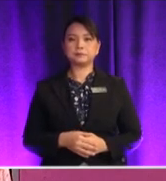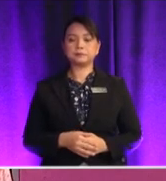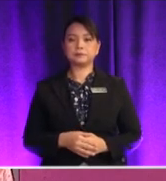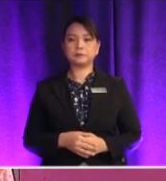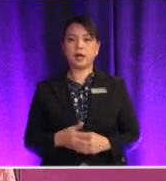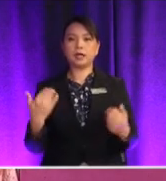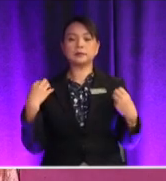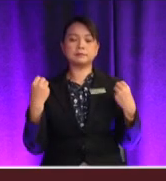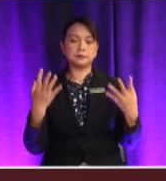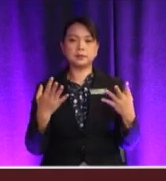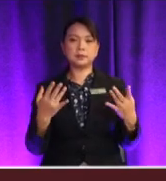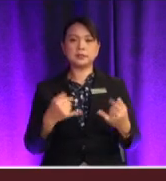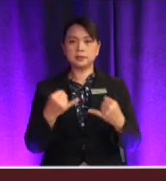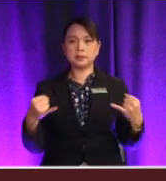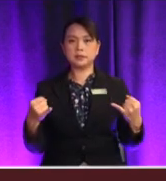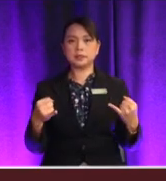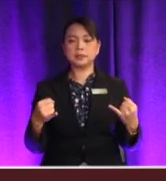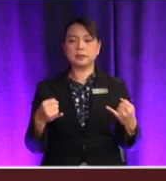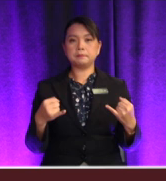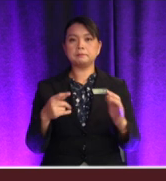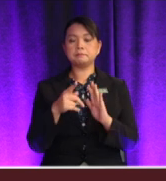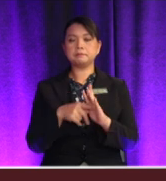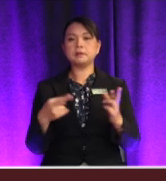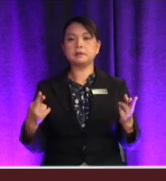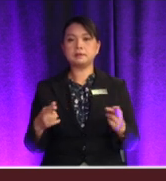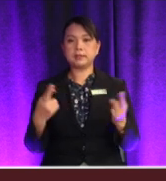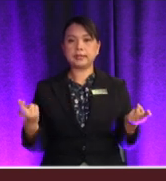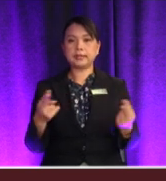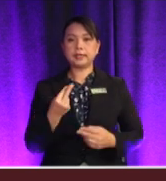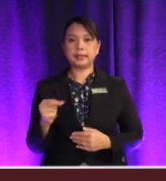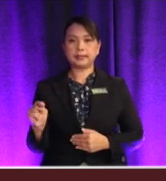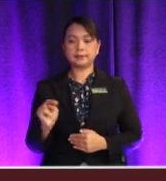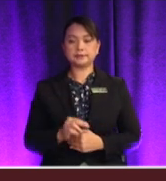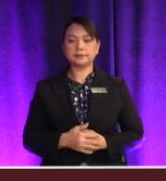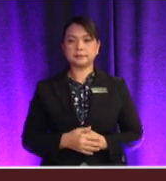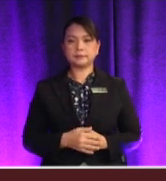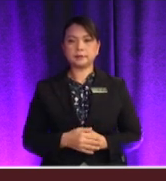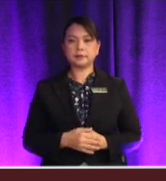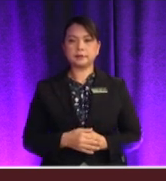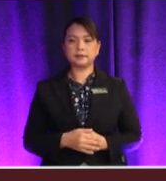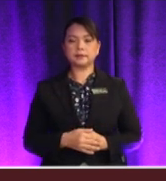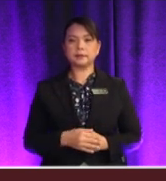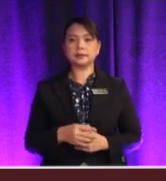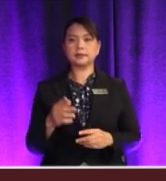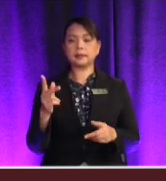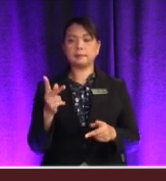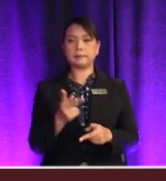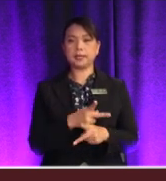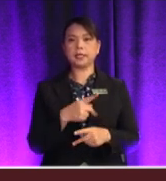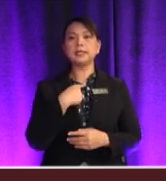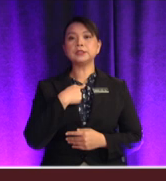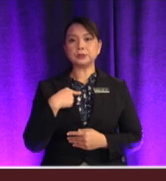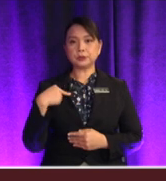pelbagai perayaan yang ada di Malaysia. Okey, kalau Tan telah memberikan pakaian cheongsam, kita